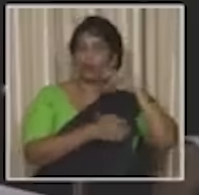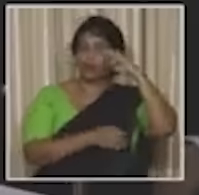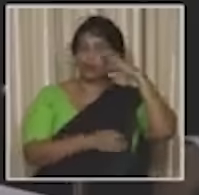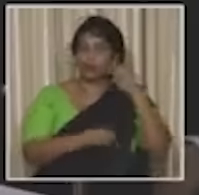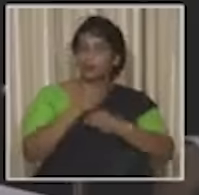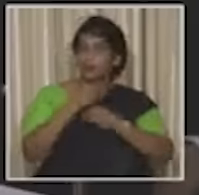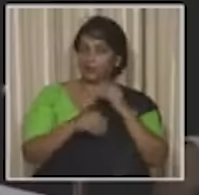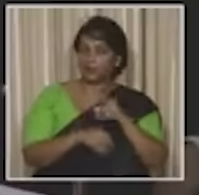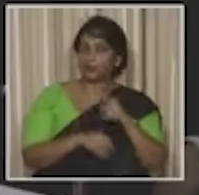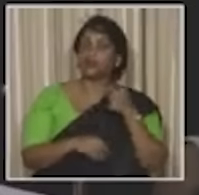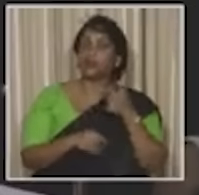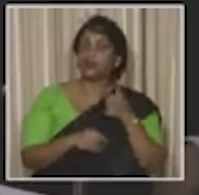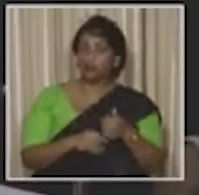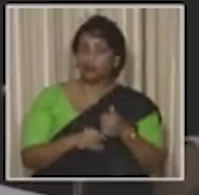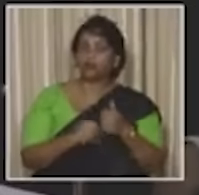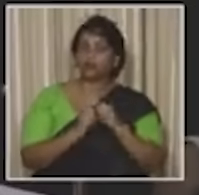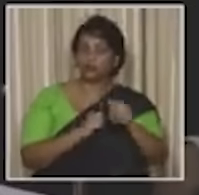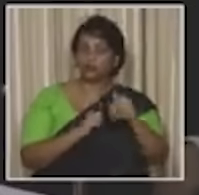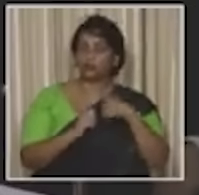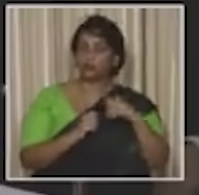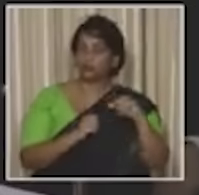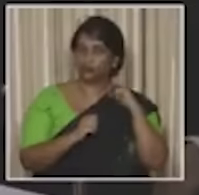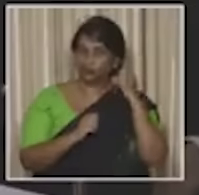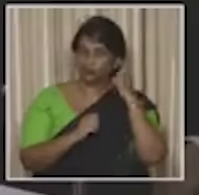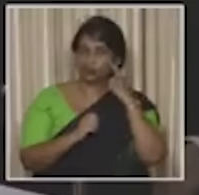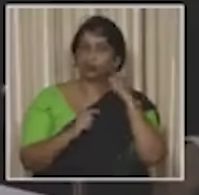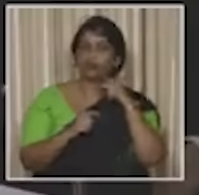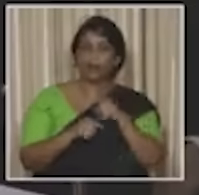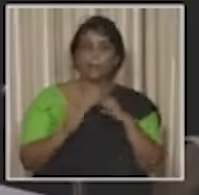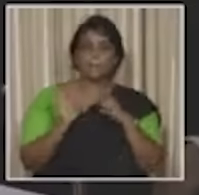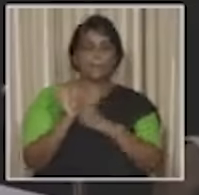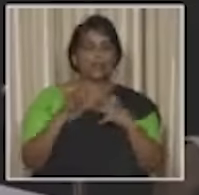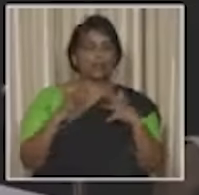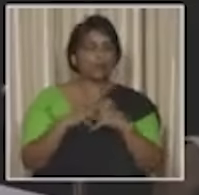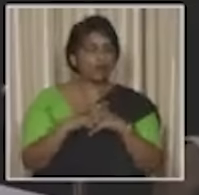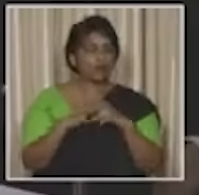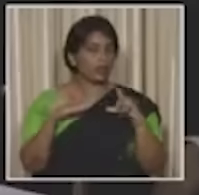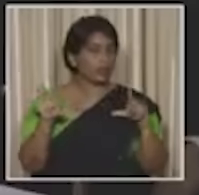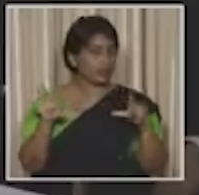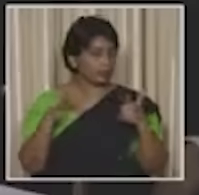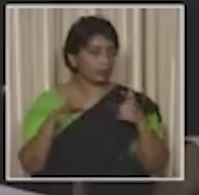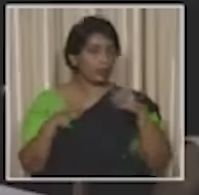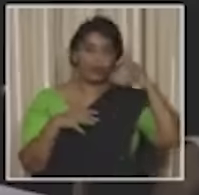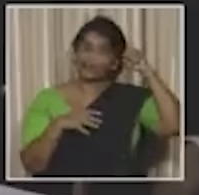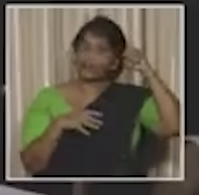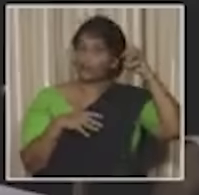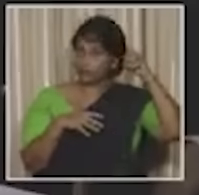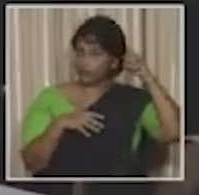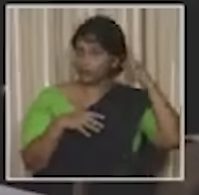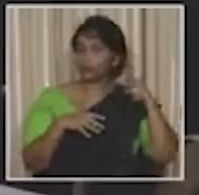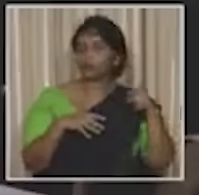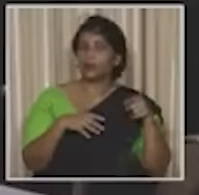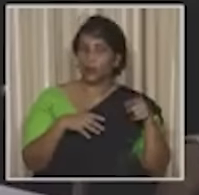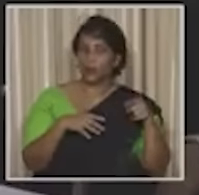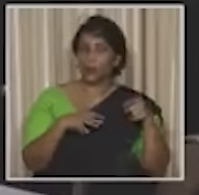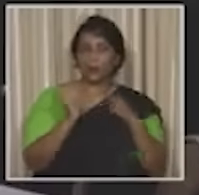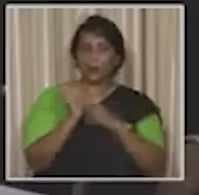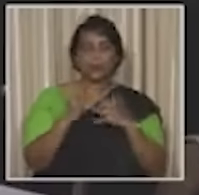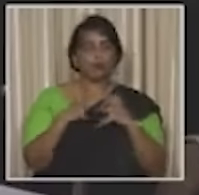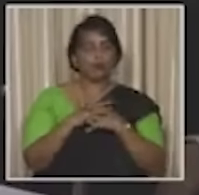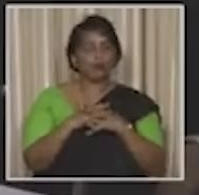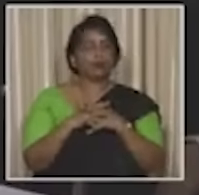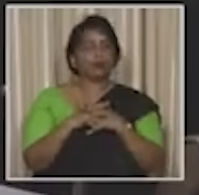kiri masanda honda vibhaya tin bawa apit anu. Dan megawatt hasiyak viduliyak, megawatt